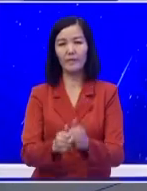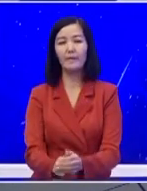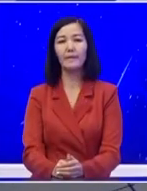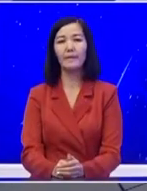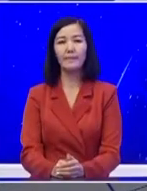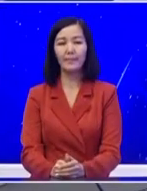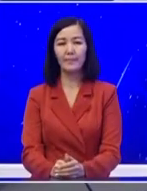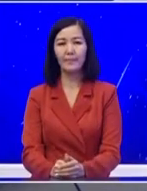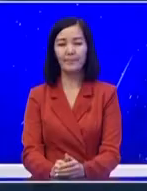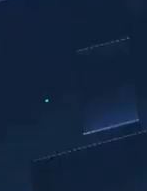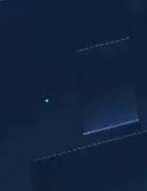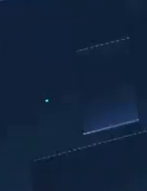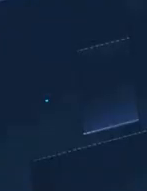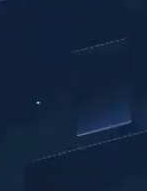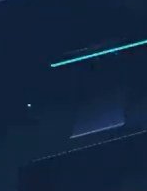самом важном.